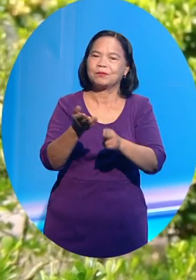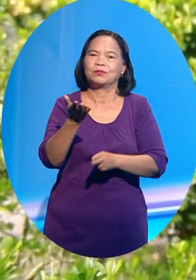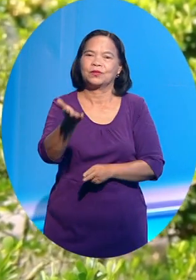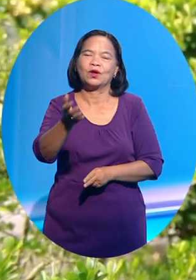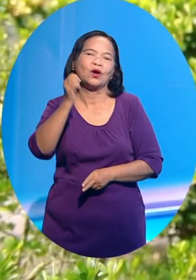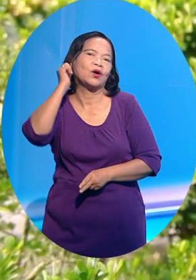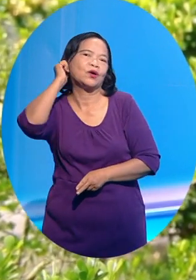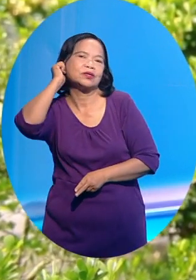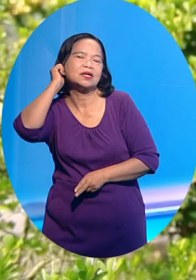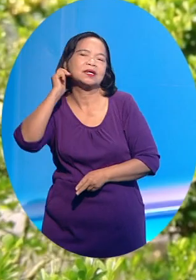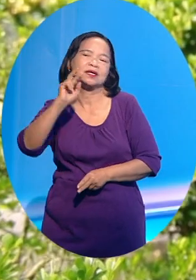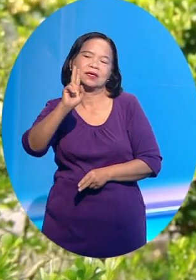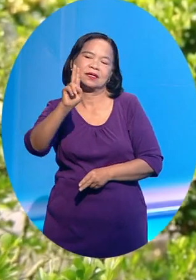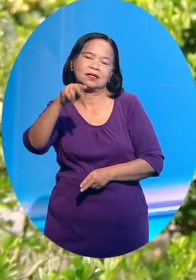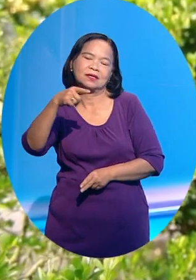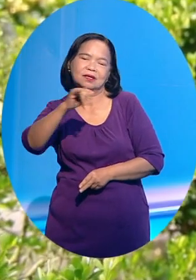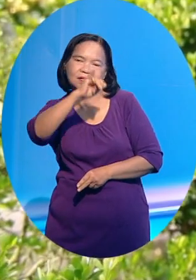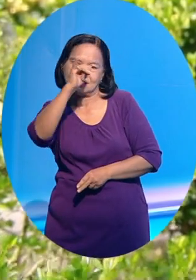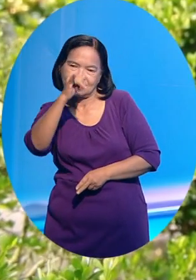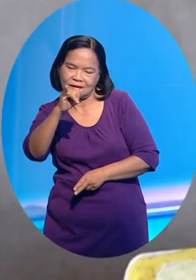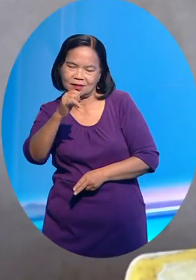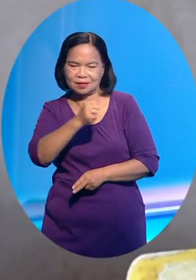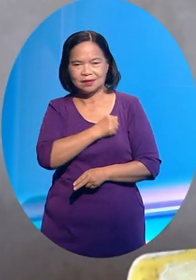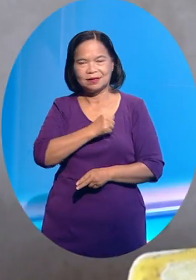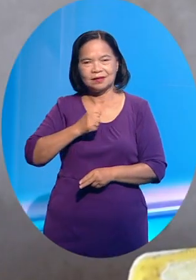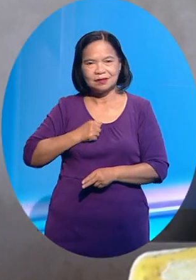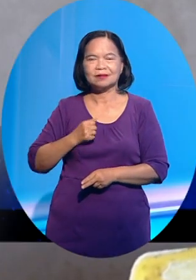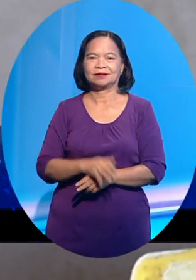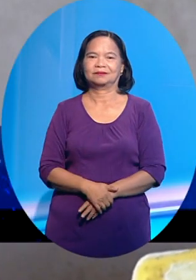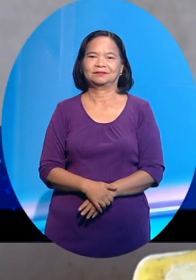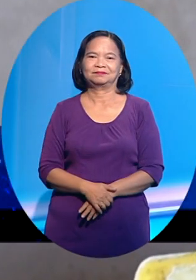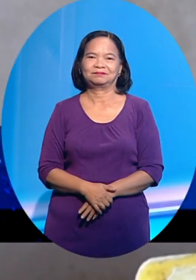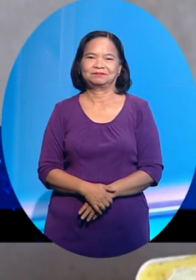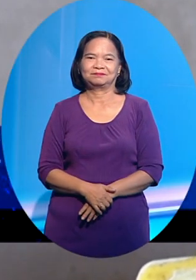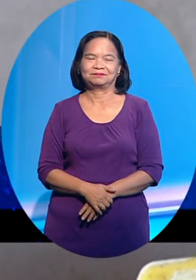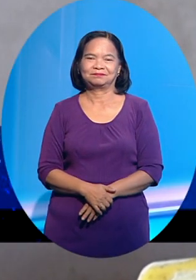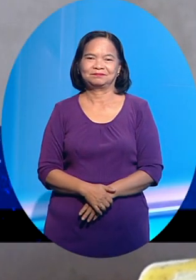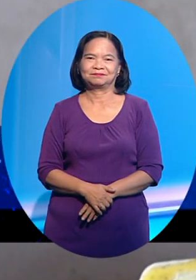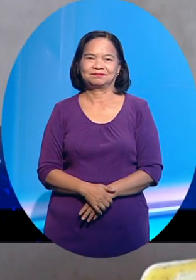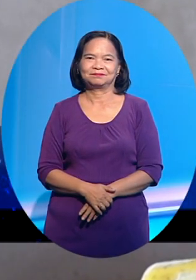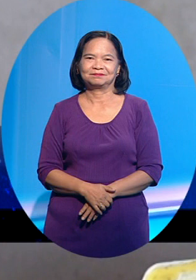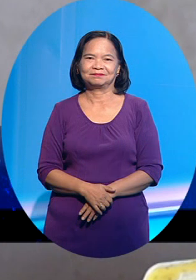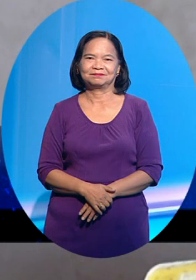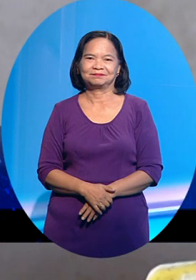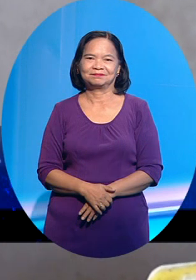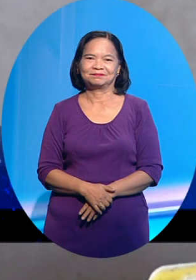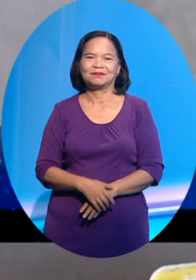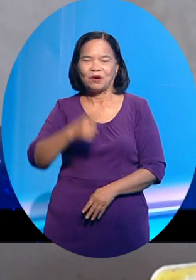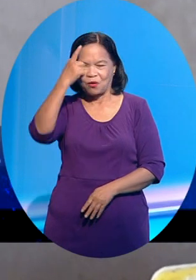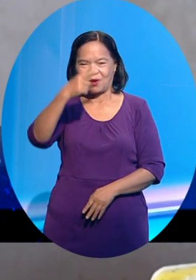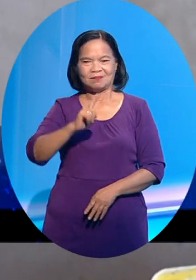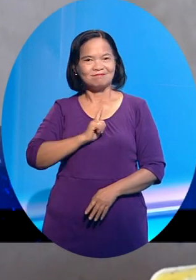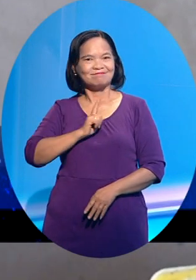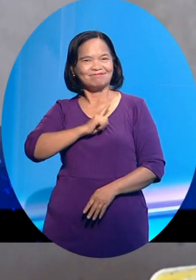là một cái kỹ thuật tương đối phức tạp và còn khá mới tại Việt Nam. Thay đổi nhiều phía lắm. Mình lạc quan hơn, tự tin